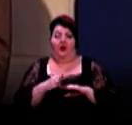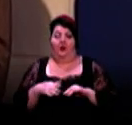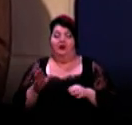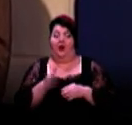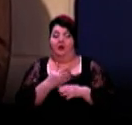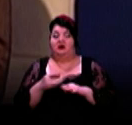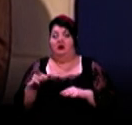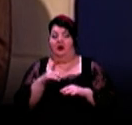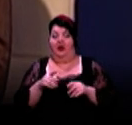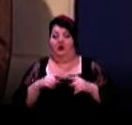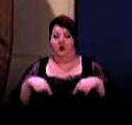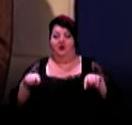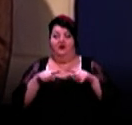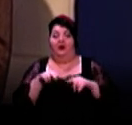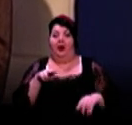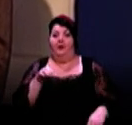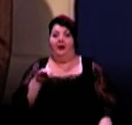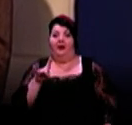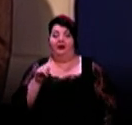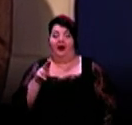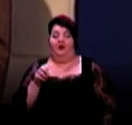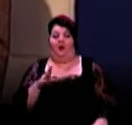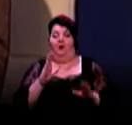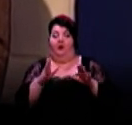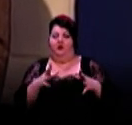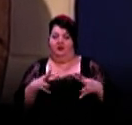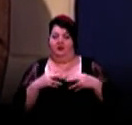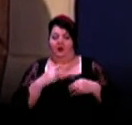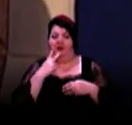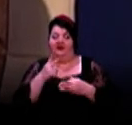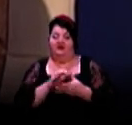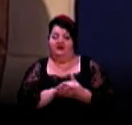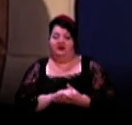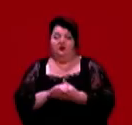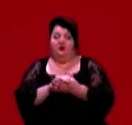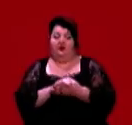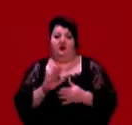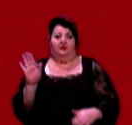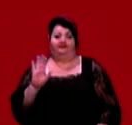зайнятості Петром Петренком. Будьте з нами, дивіться Суспільне телебачення. На все добре.